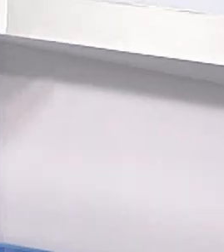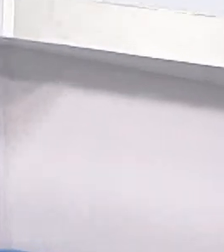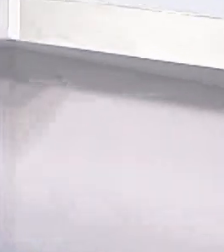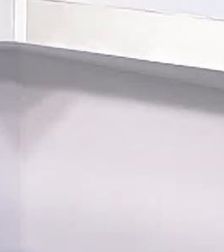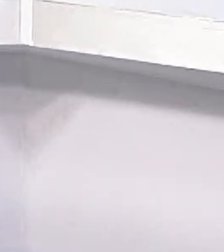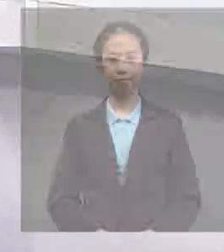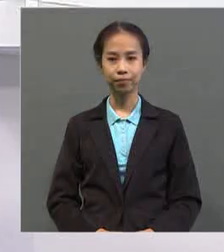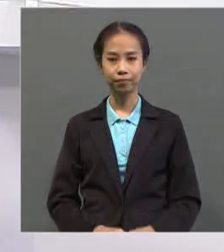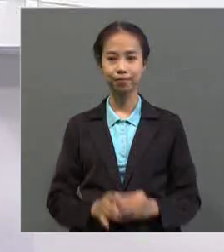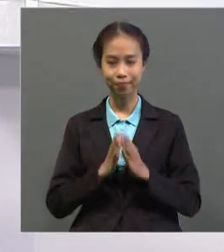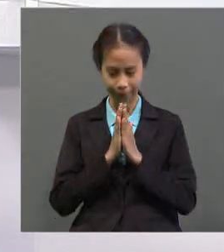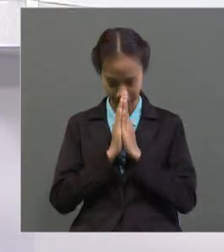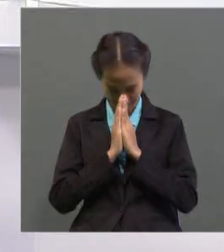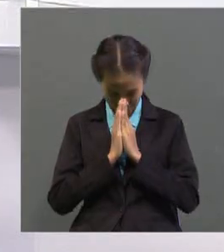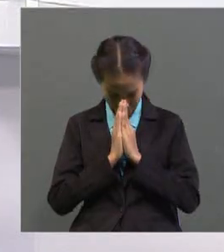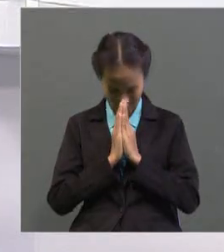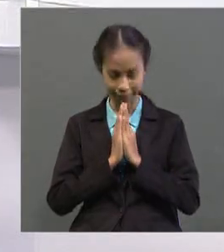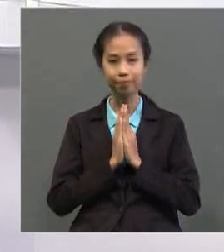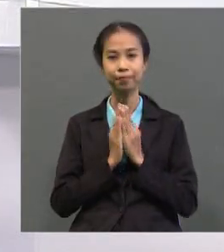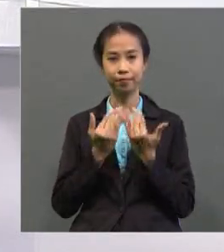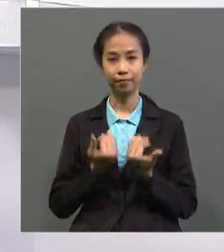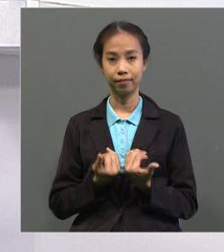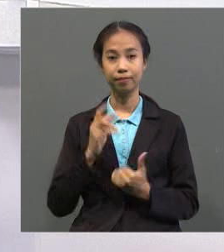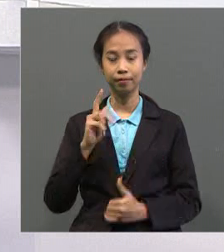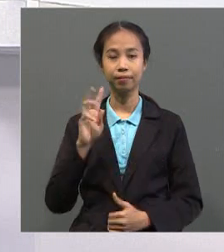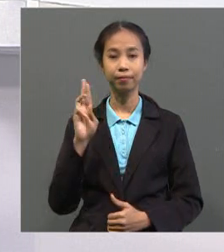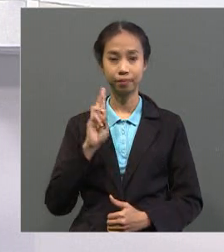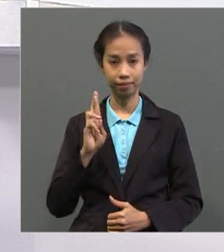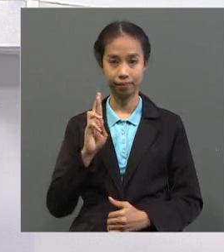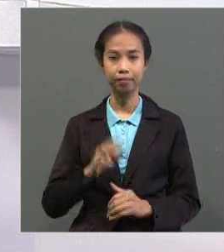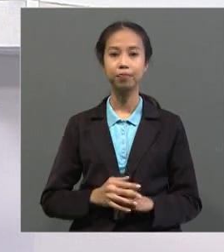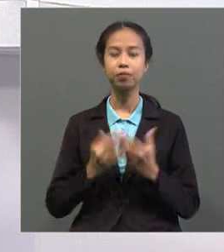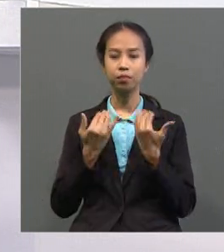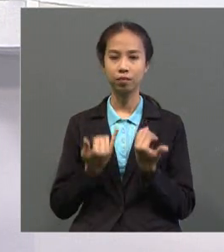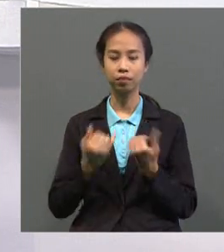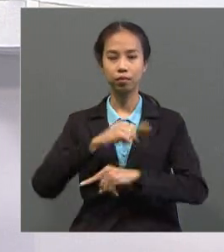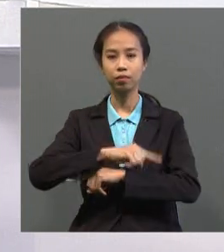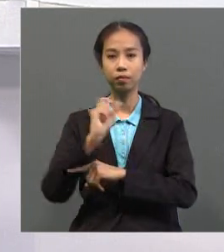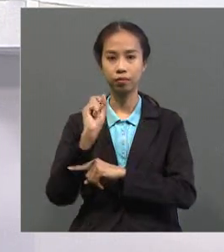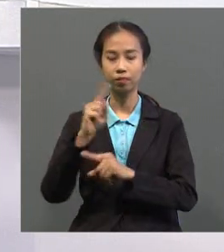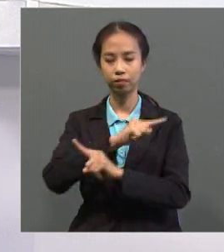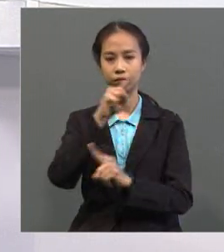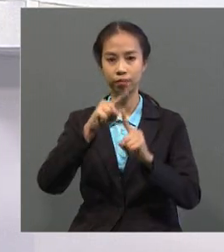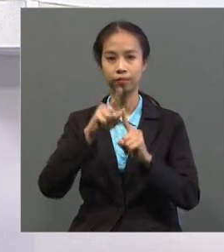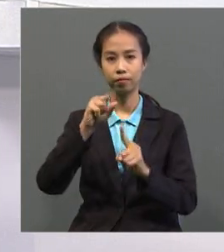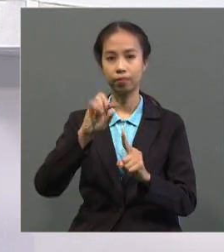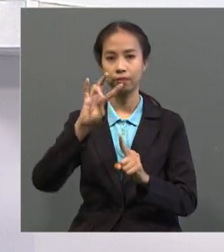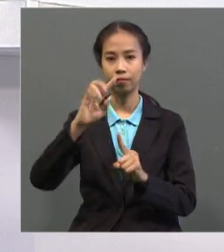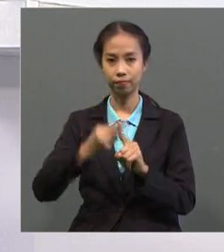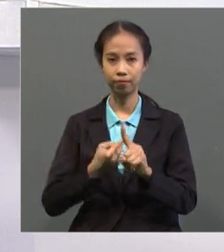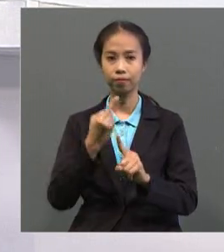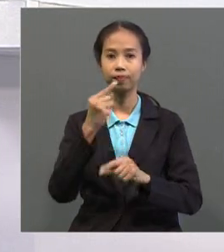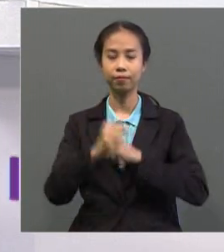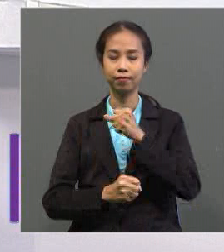สวัสดีครับสวัสดีค่ะต้อนรับคุณผู้ชมเข้าสู่ nvt Newsในช่วงของข่าวภาคเที่ยงนะคะวันนี้วันศุกร์ที่ 27มกราคม